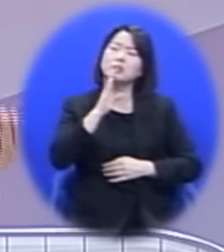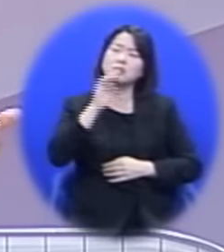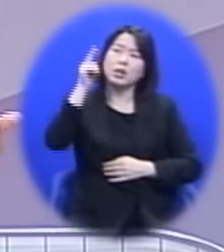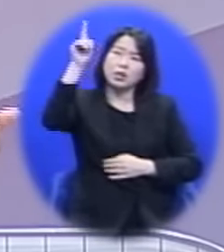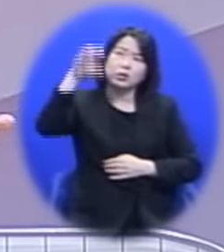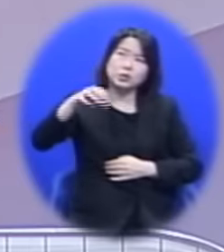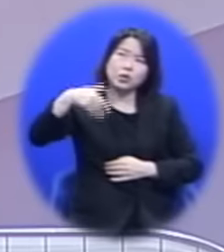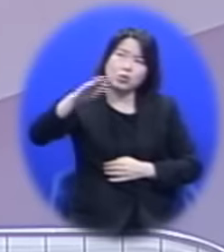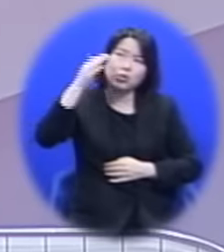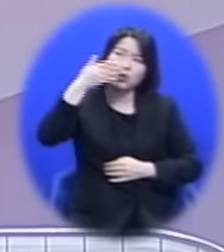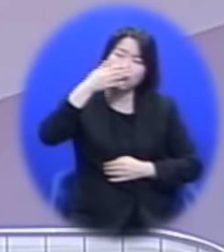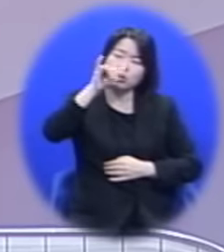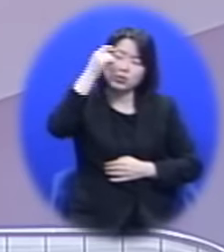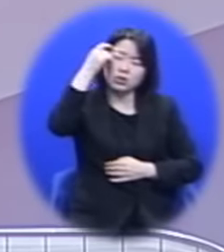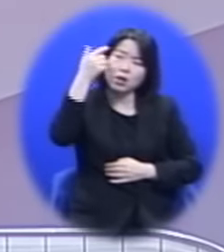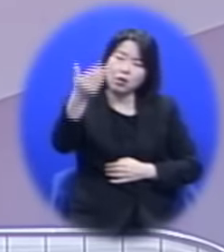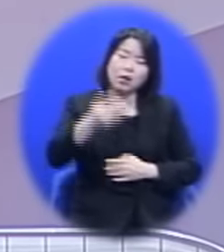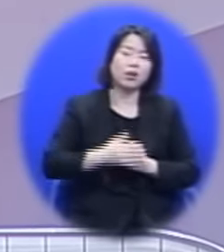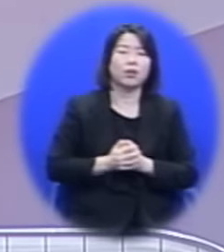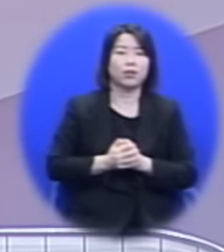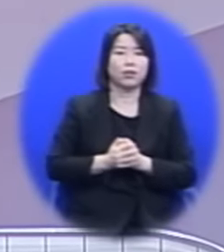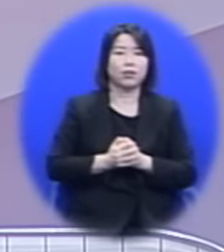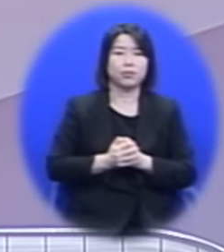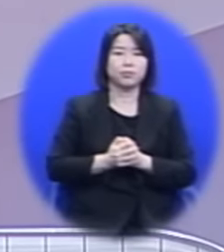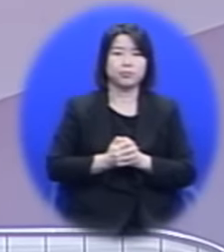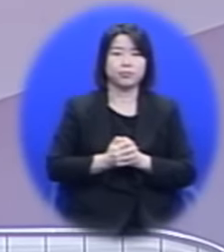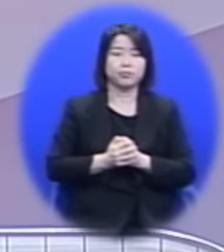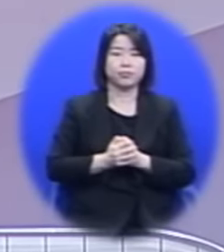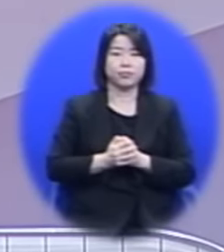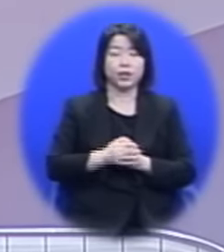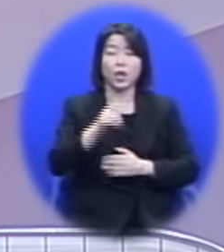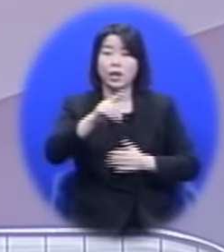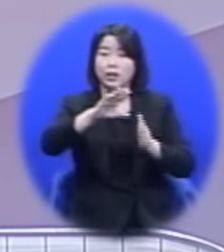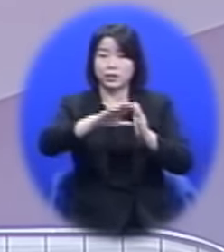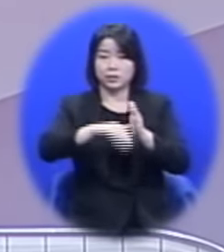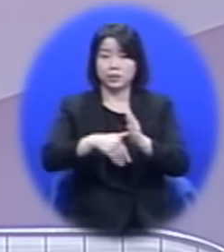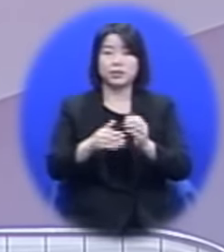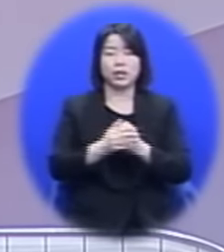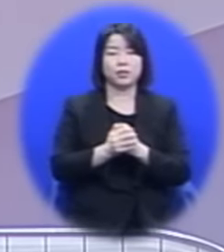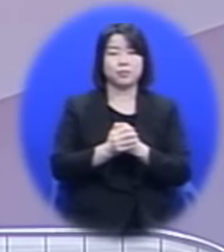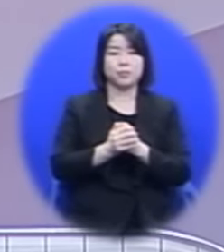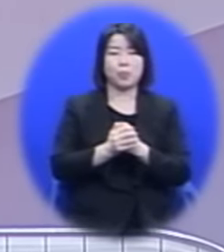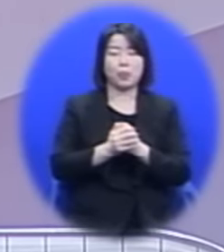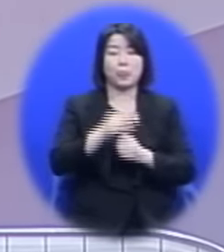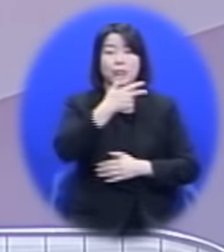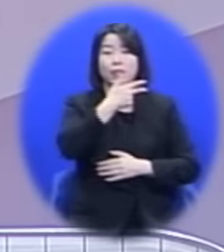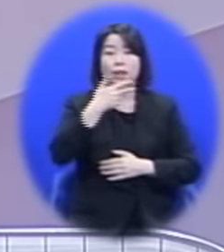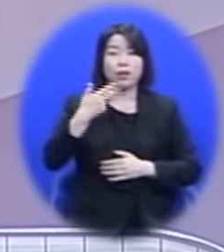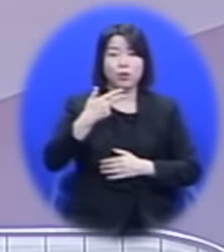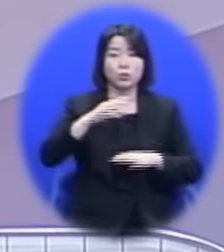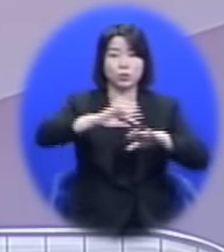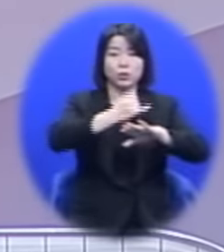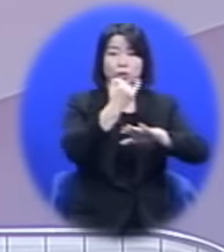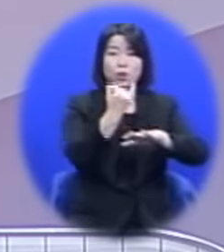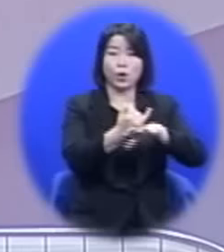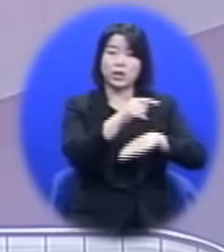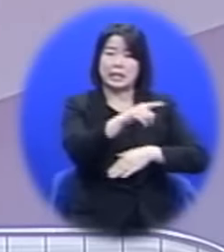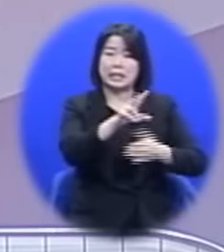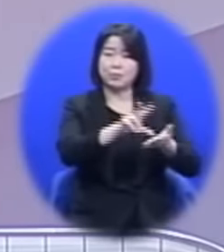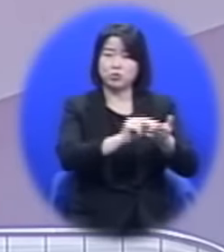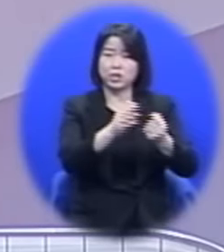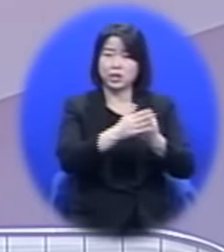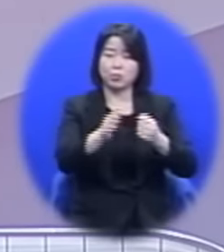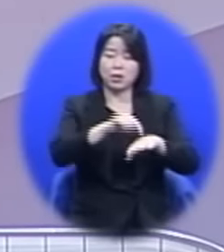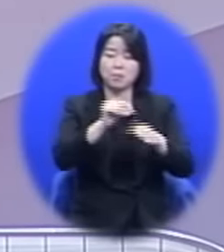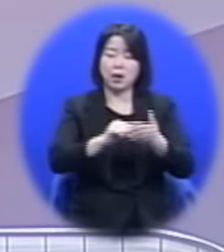수 있는 말, 있다는 말인가? 그때 그 영국 여왕이 그 문제 때문에